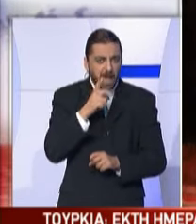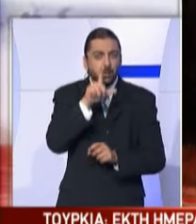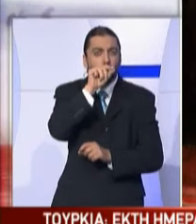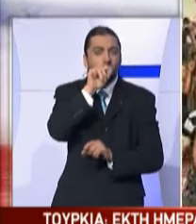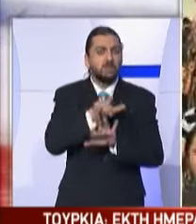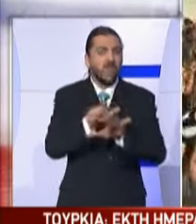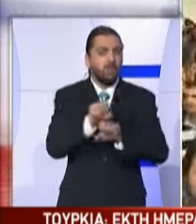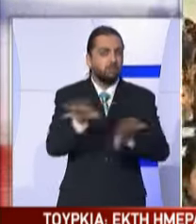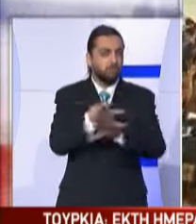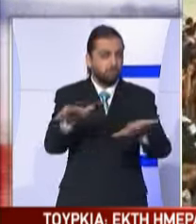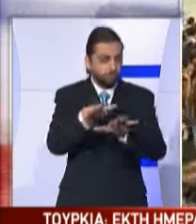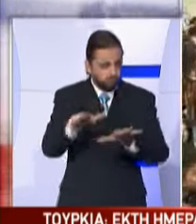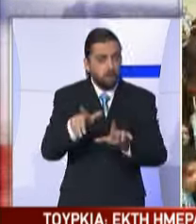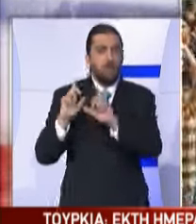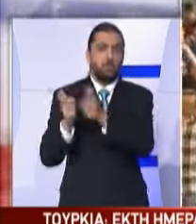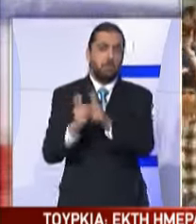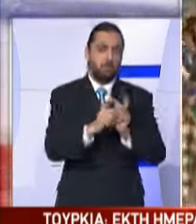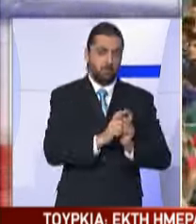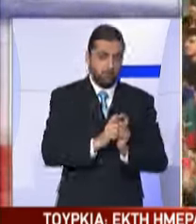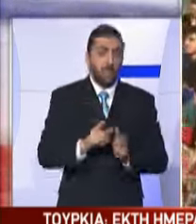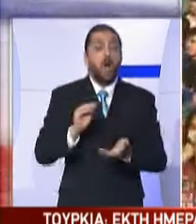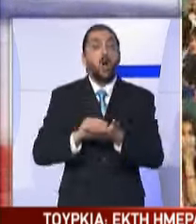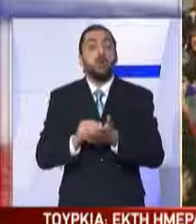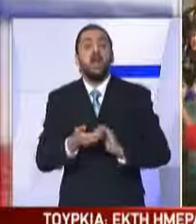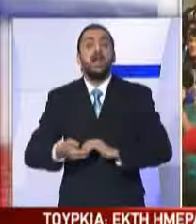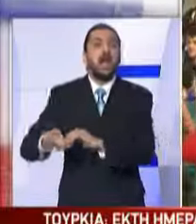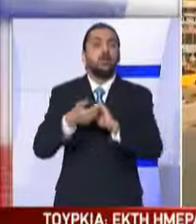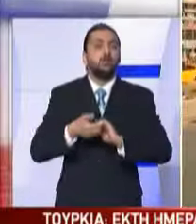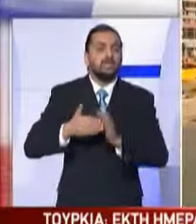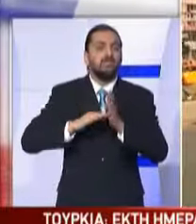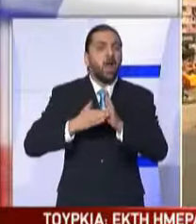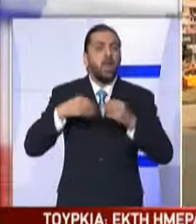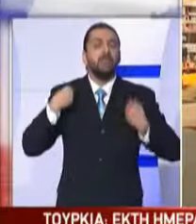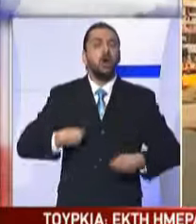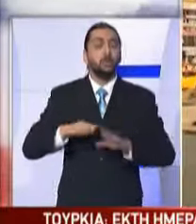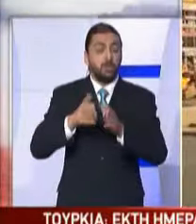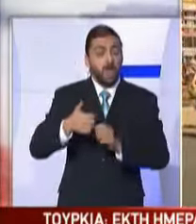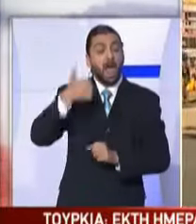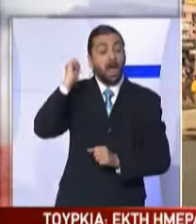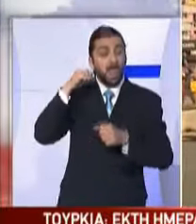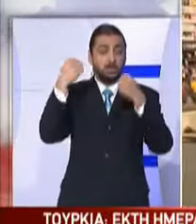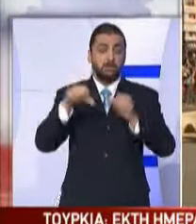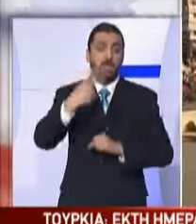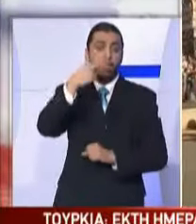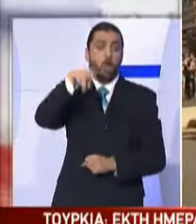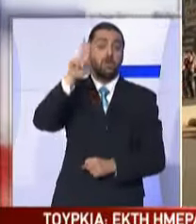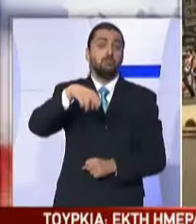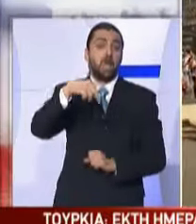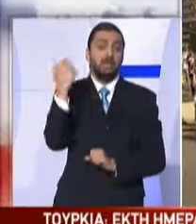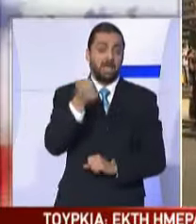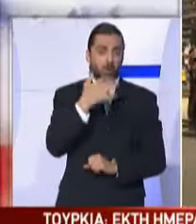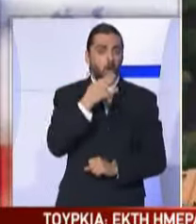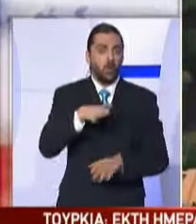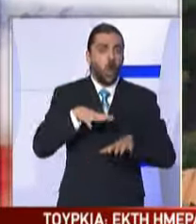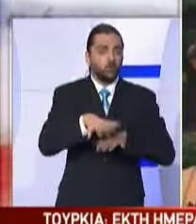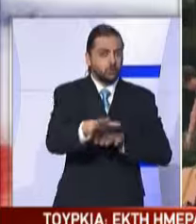Twitter. Στο μεταξύ, με την συνομοσπονδία των συνδικάτων του δημοσίου τομέα, που κήρυξε από χτες διήμερη απεργία σε ένδειξη αλληλεγγύης προς τους